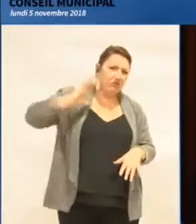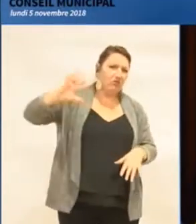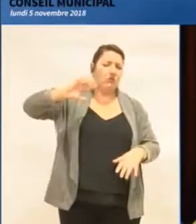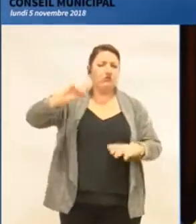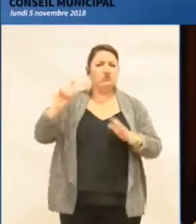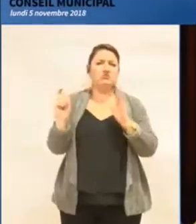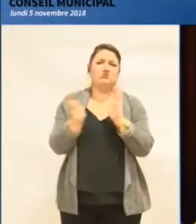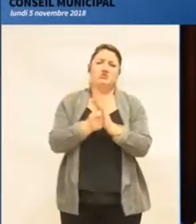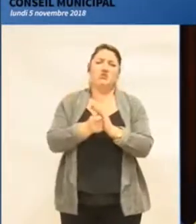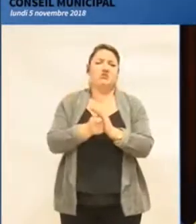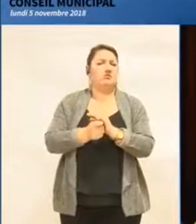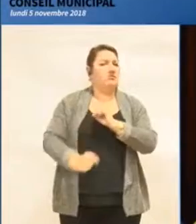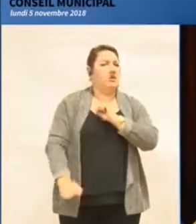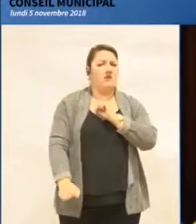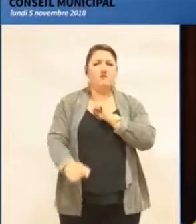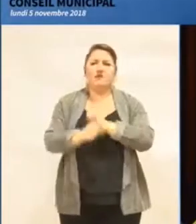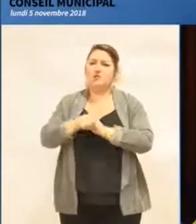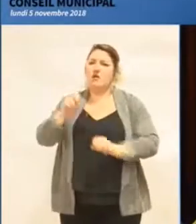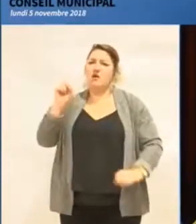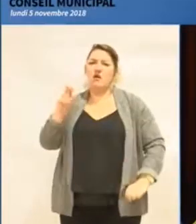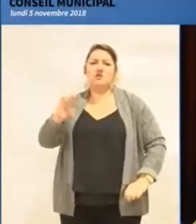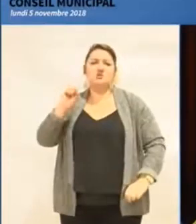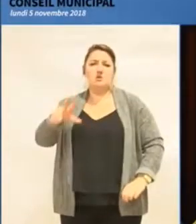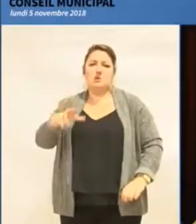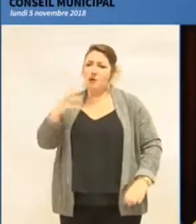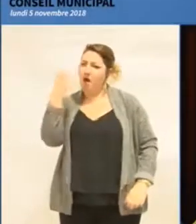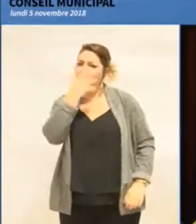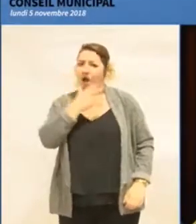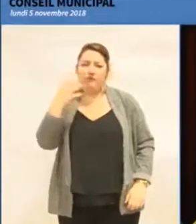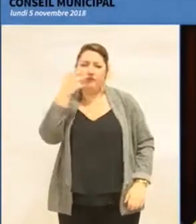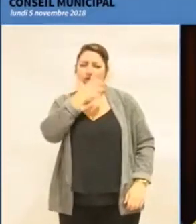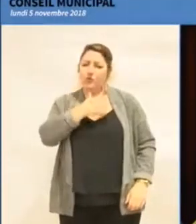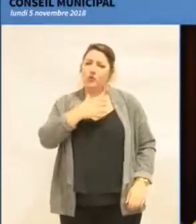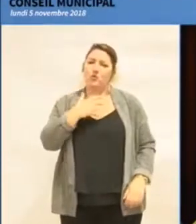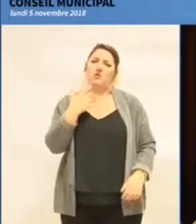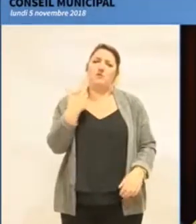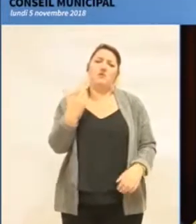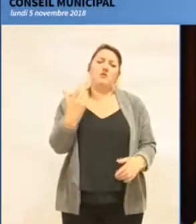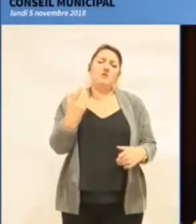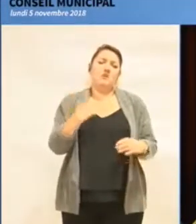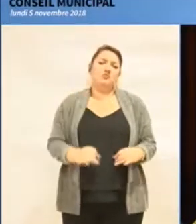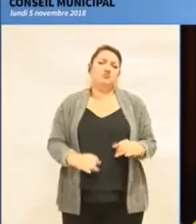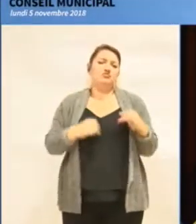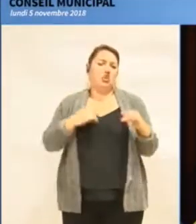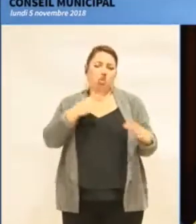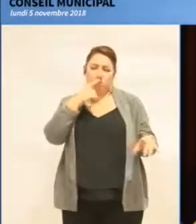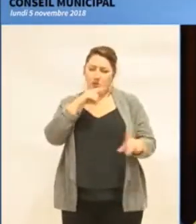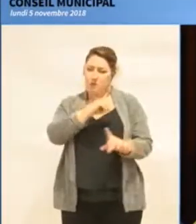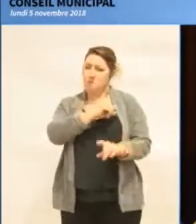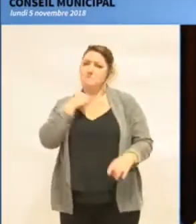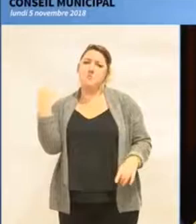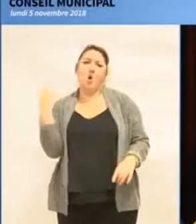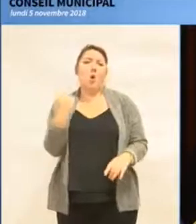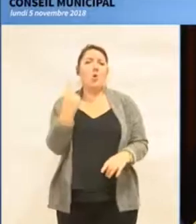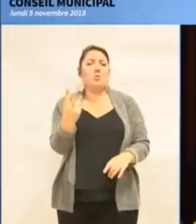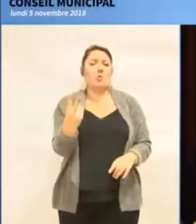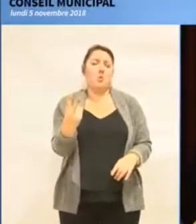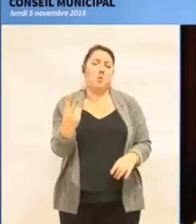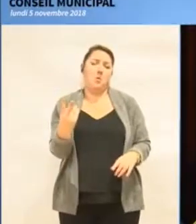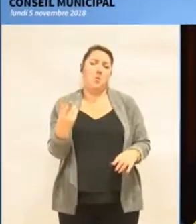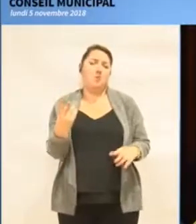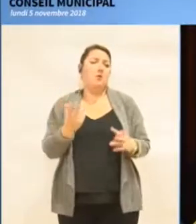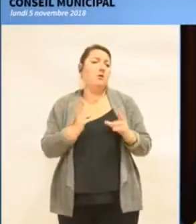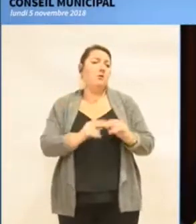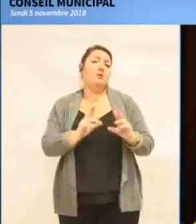terribles événements des Chirolles, qui avaient vu la mort dans des conditions que je ne rappellerai pas ici de 2 jeunes gens pour